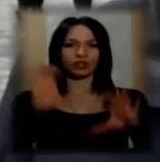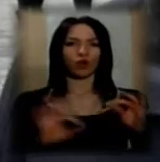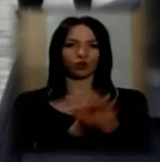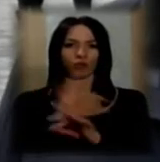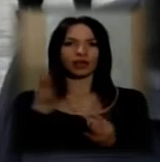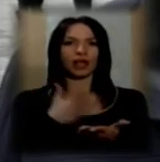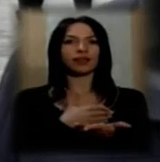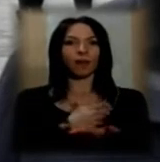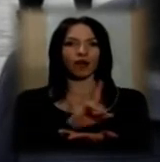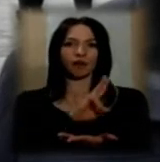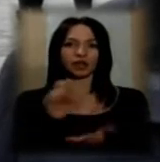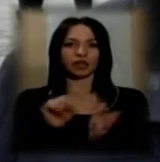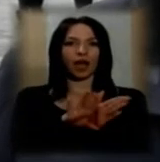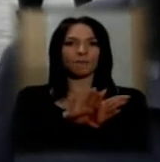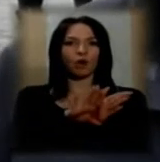погіршення